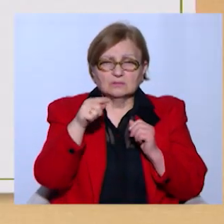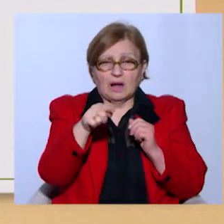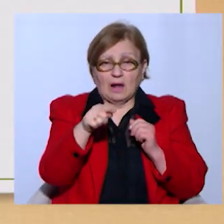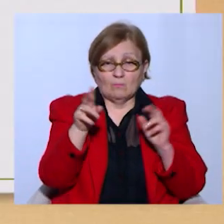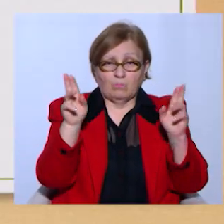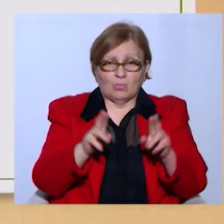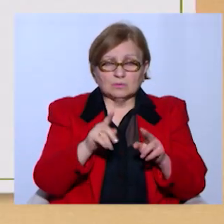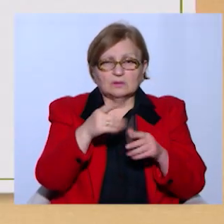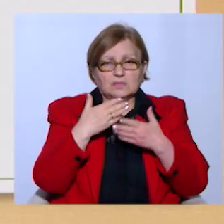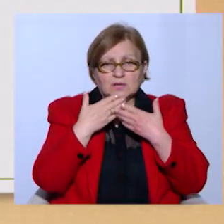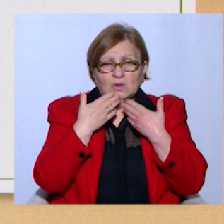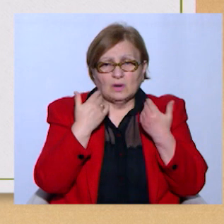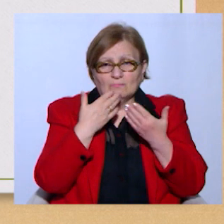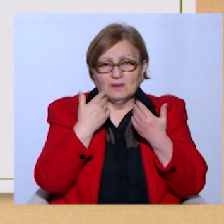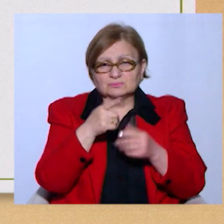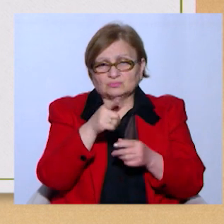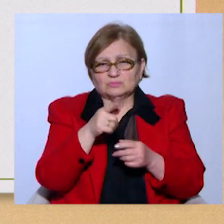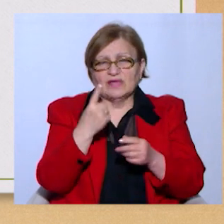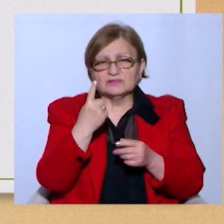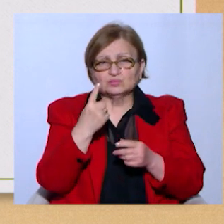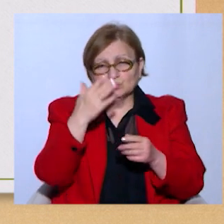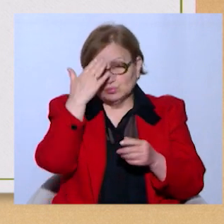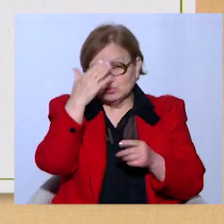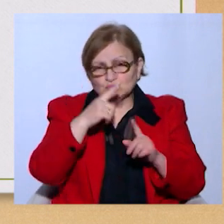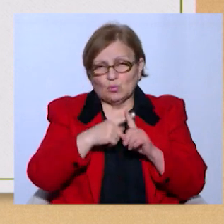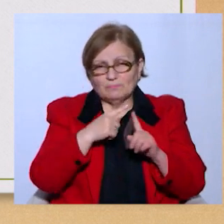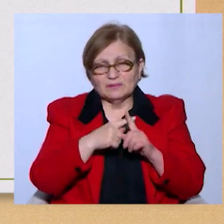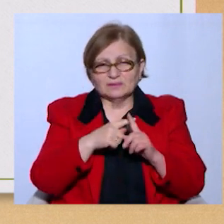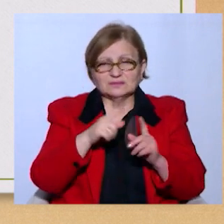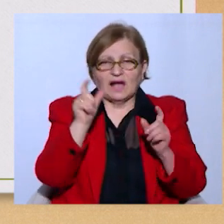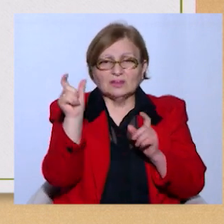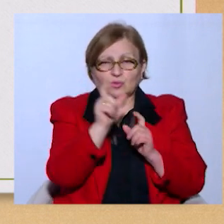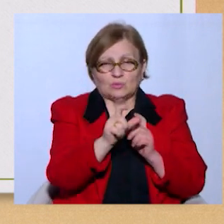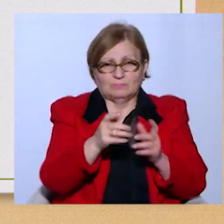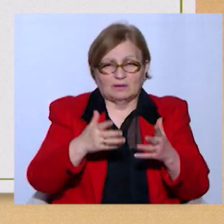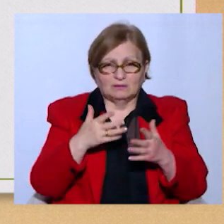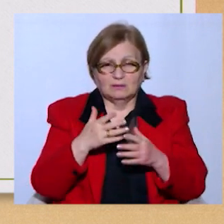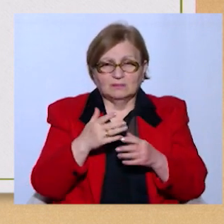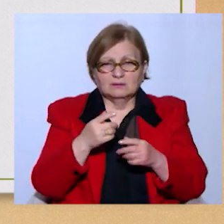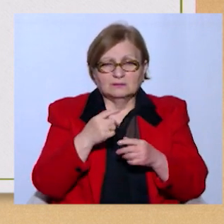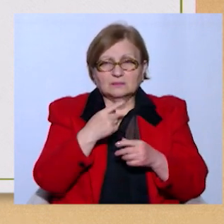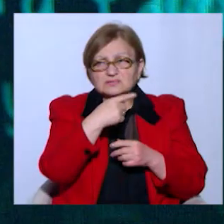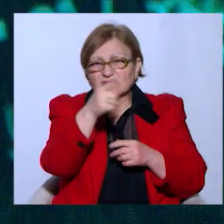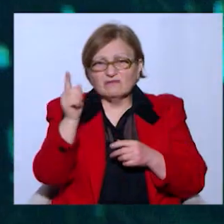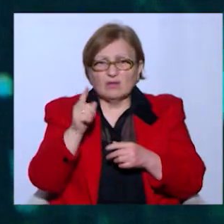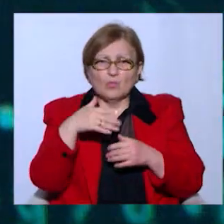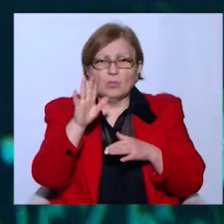რომ მარტივად ერთუცნობიანი განტოლება გამოვა, სხვა ფორმულებით ცოტა ოდნავ რთულად